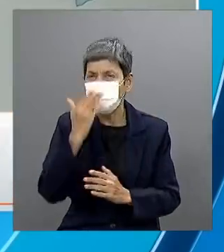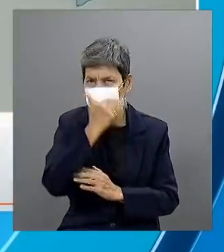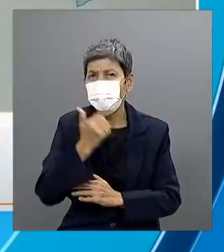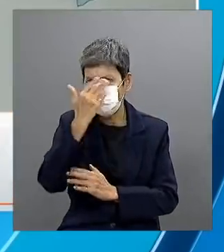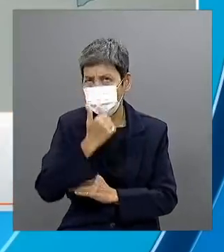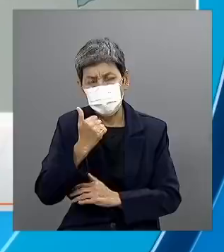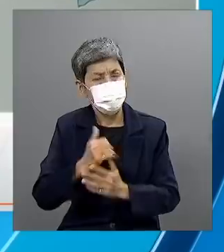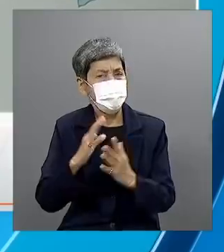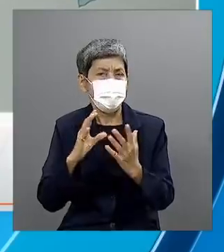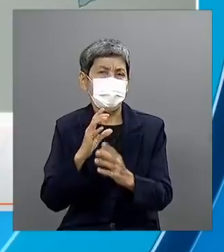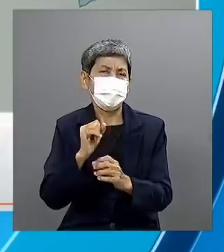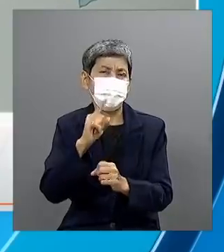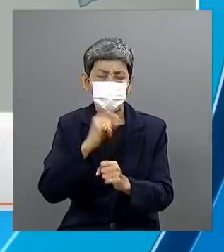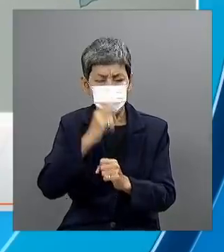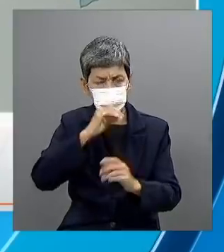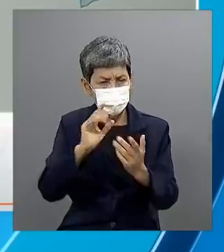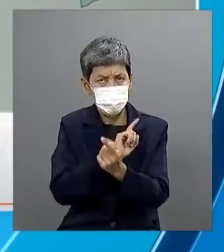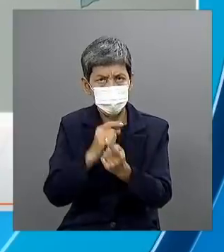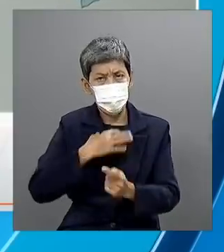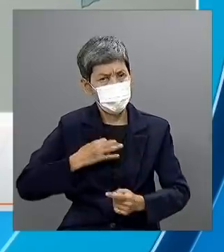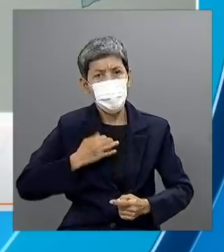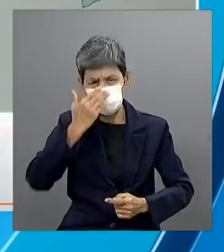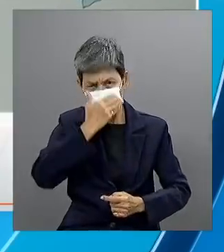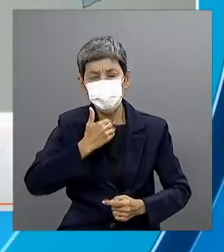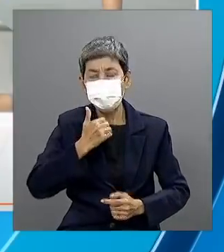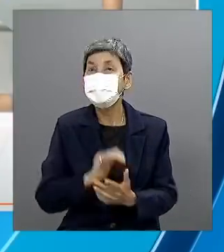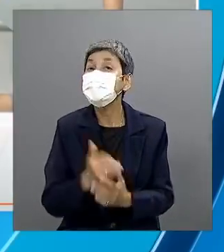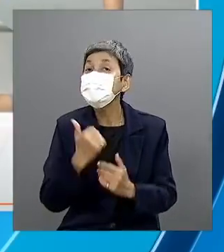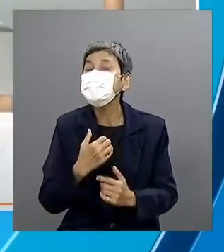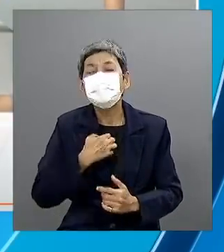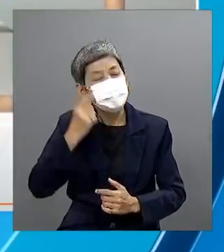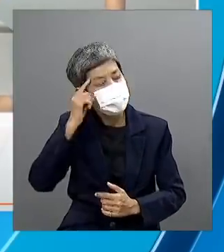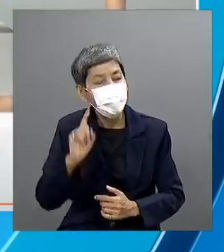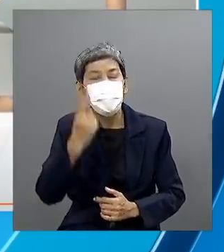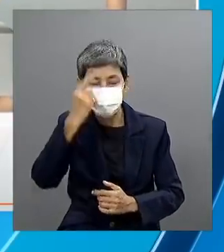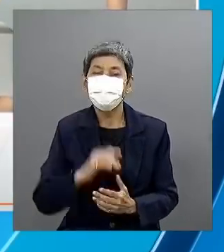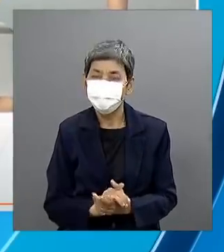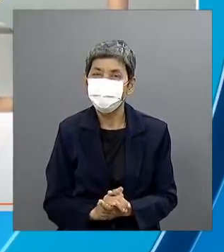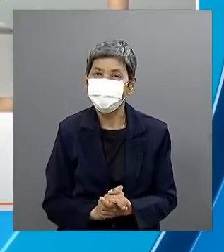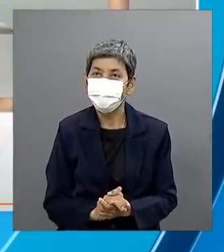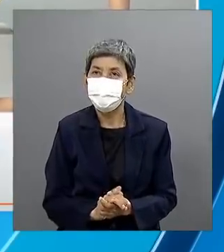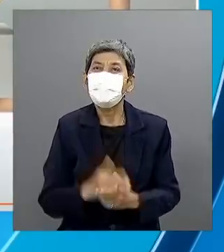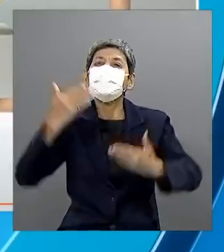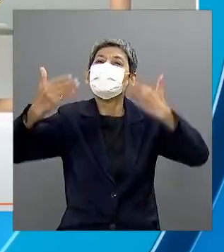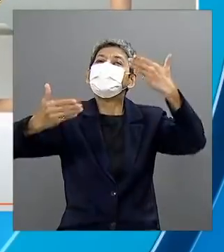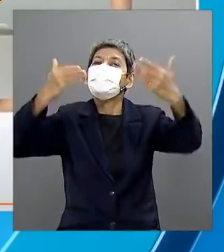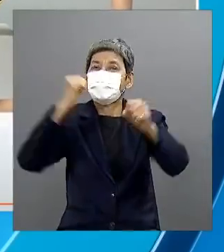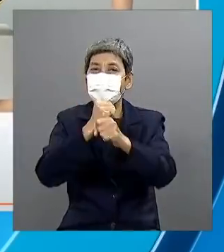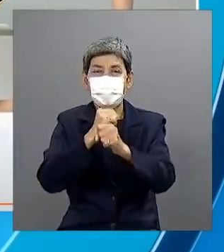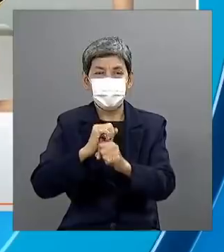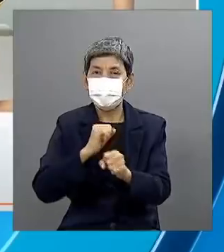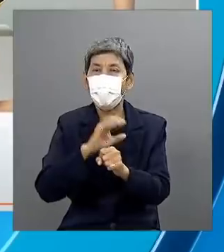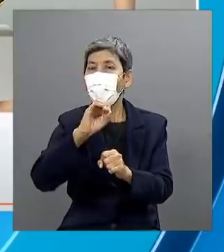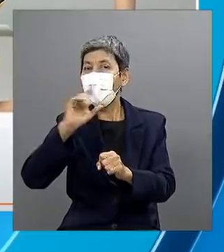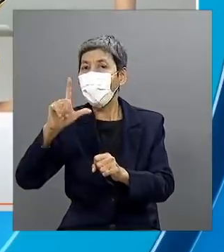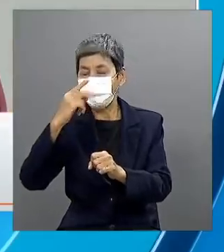ปอยู่ที่ไหนด้วยองศาด้วยท่าทางใดสวยทั้งหมดทั้งนี้เพื่อความสร้างสรรค์อย่างยั่งยืนนั่นเองครับ ก็ถือเป็นนิทรรศการออนไลน์ที่ร่วมสมัยมากๆเลยนะคะ